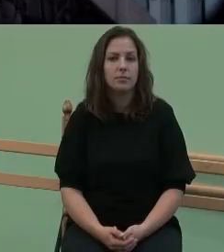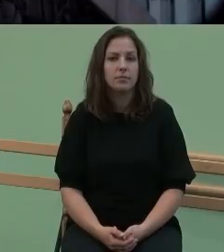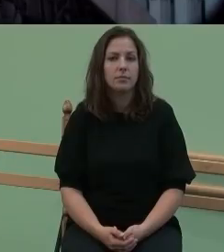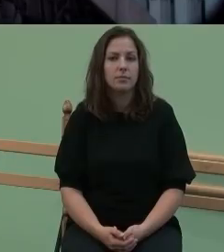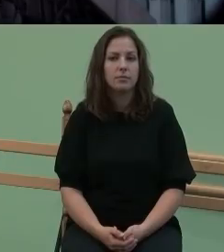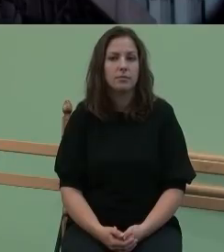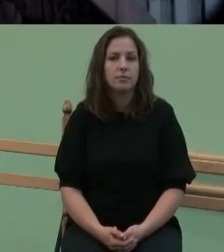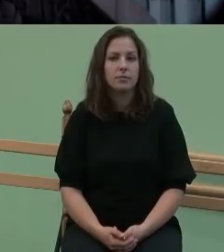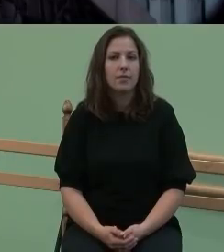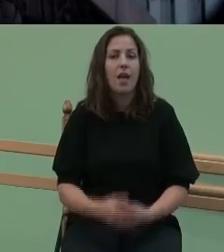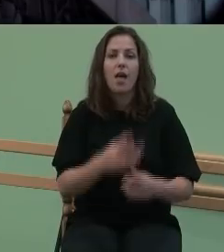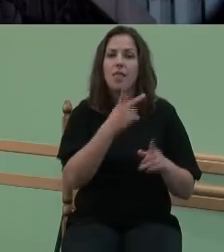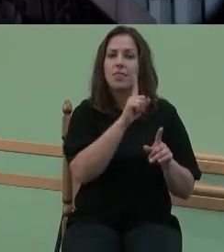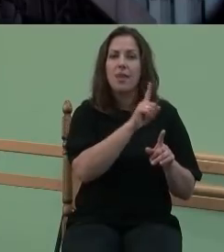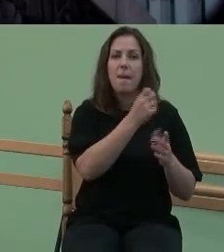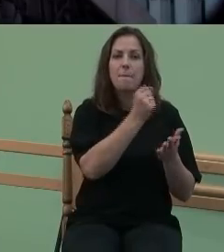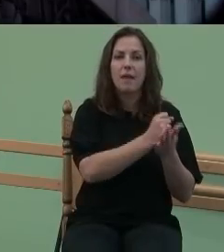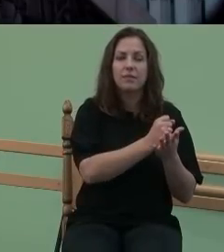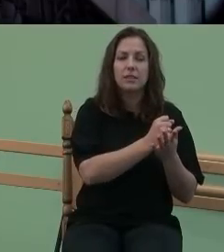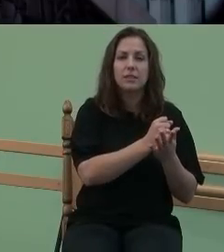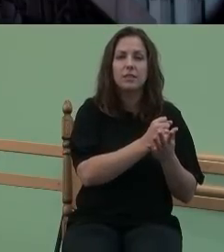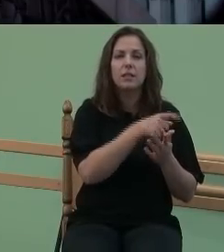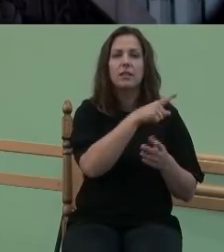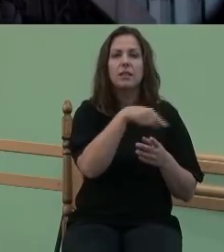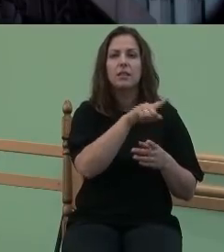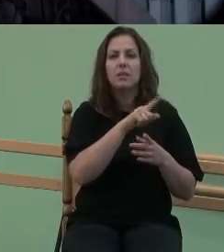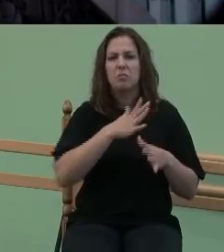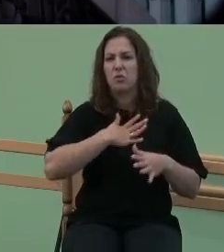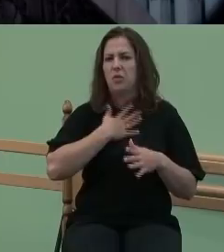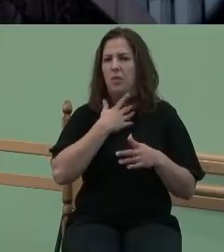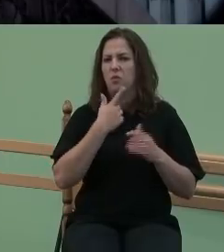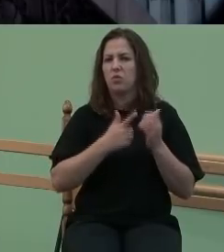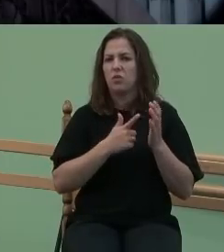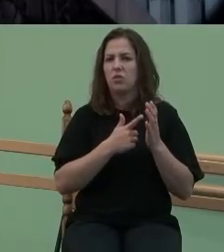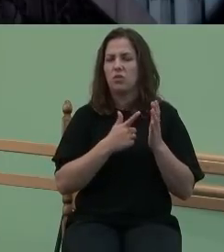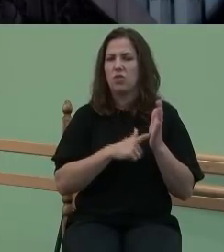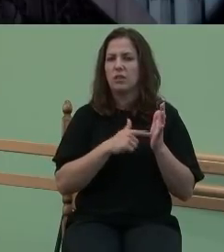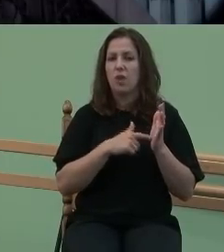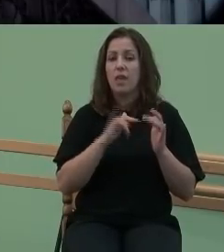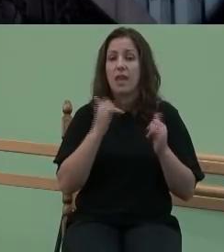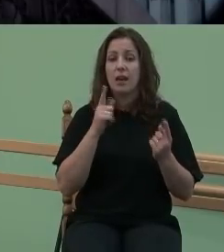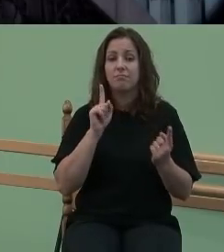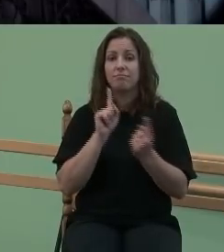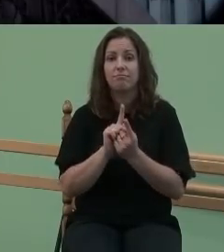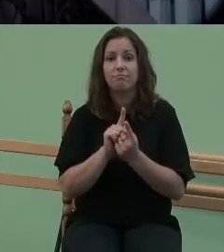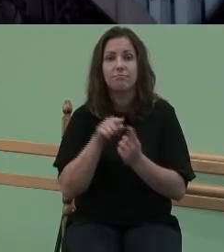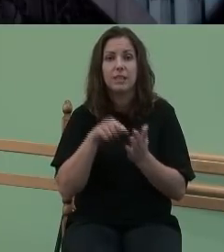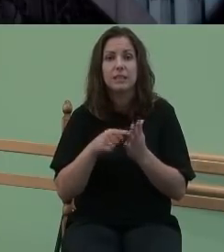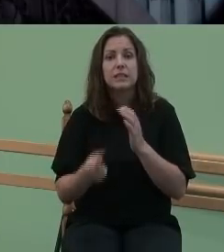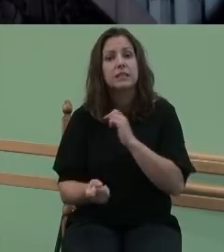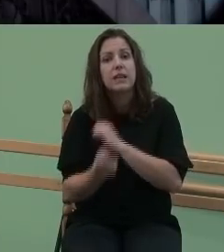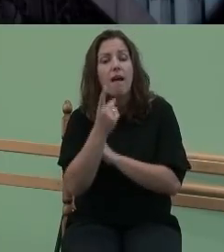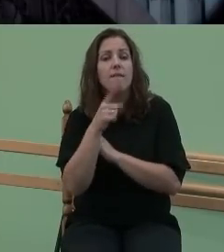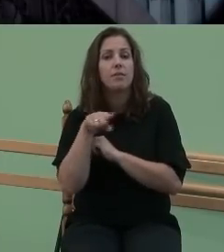Ci nieprawnicy dziwią się zazwyczaj, kiedy spotykają się z takim